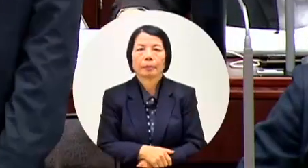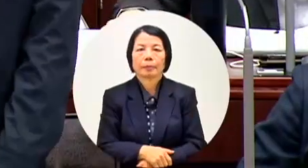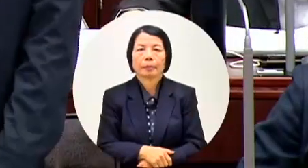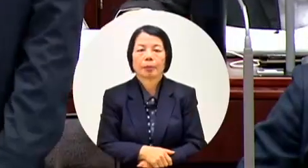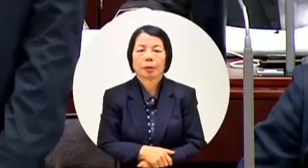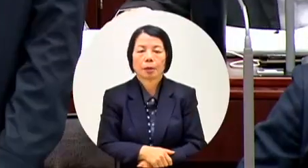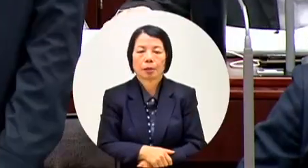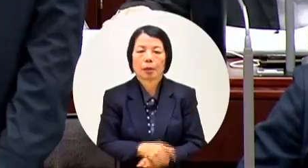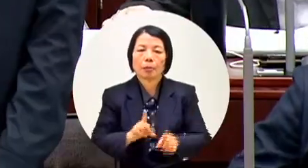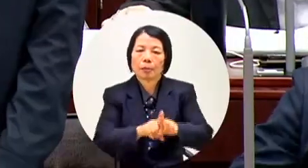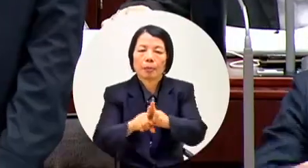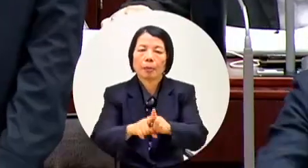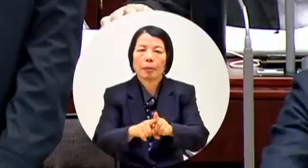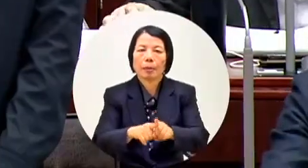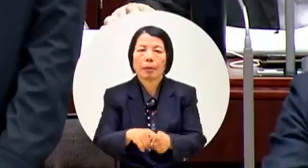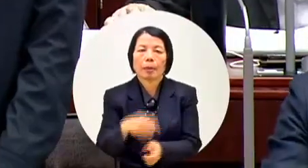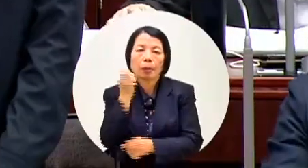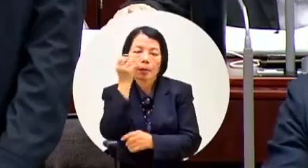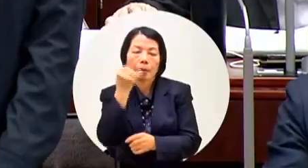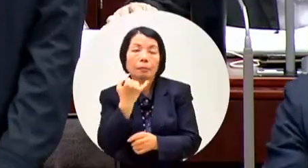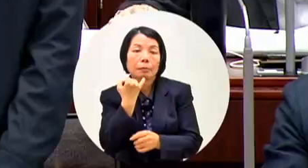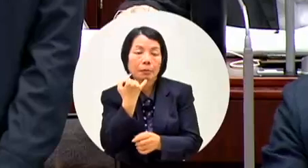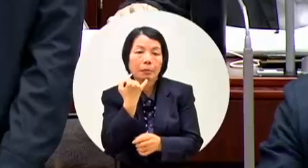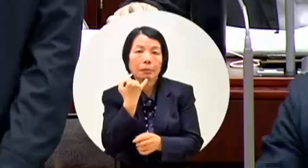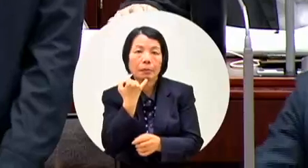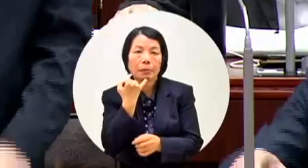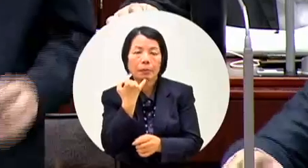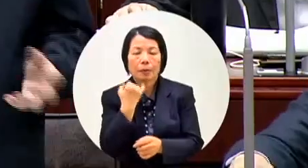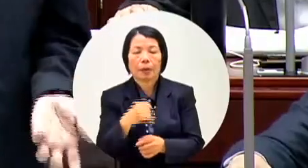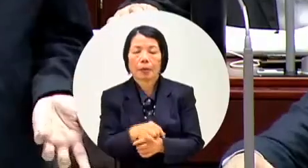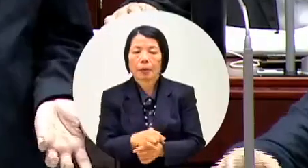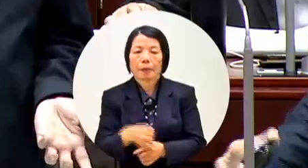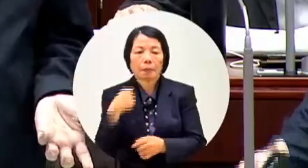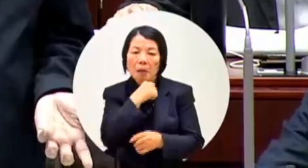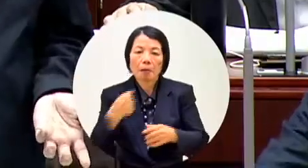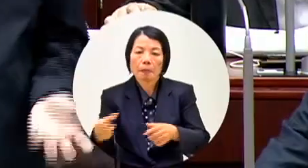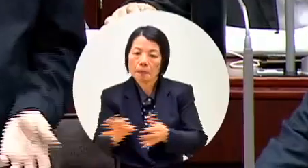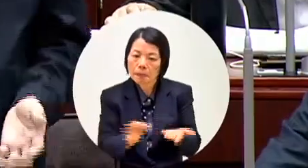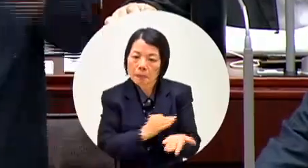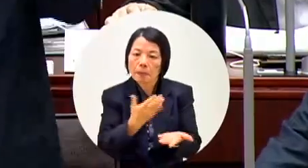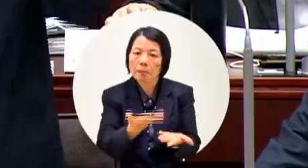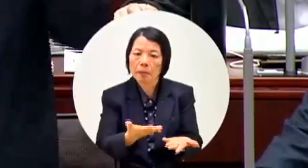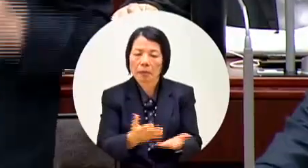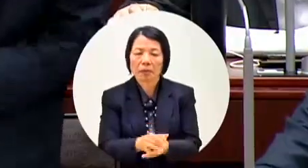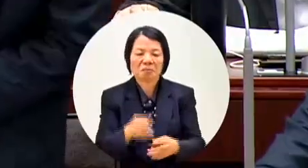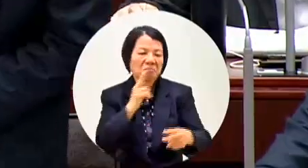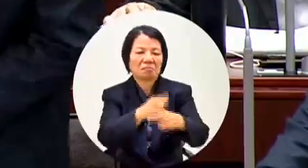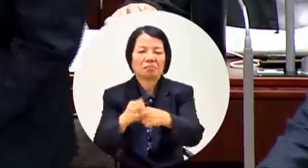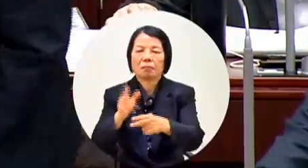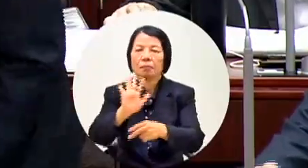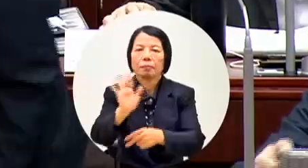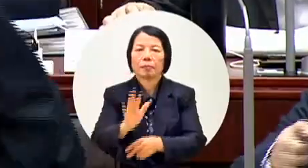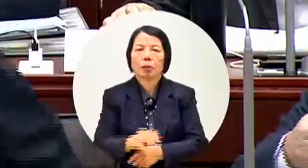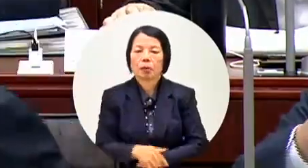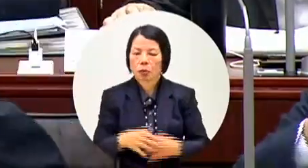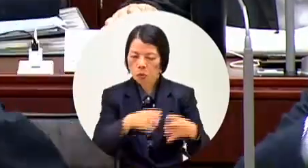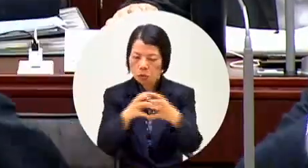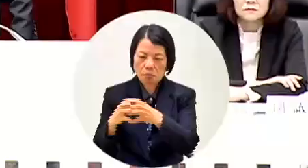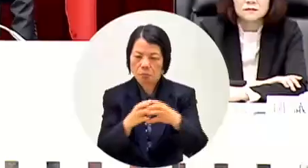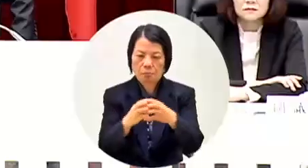旁边台东花莲县政府可以卖台吗？不要讲这些自己都不相信的话， 好不好？全部团进团出，谢谢。